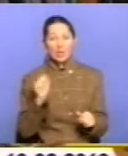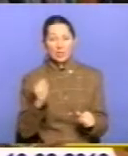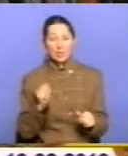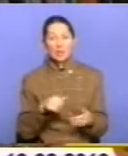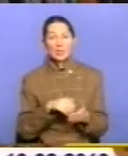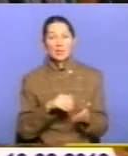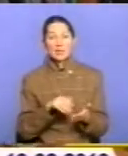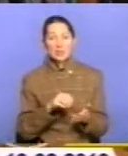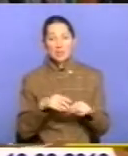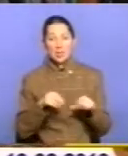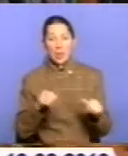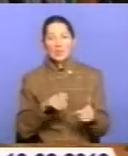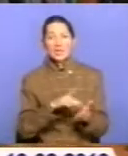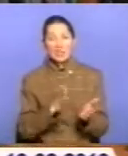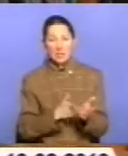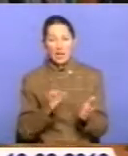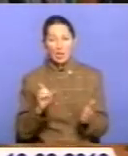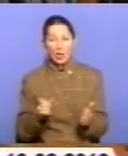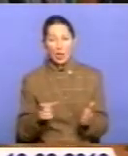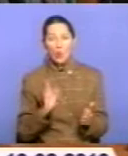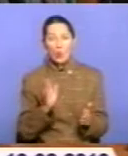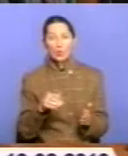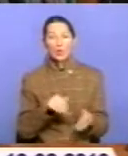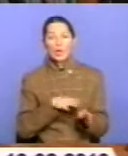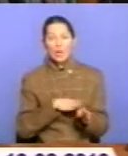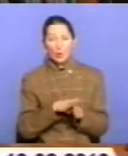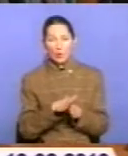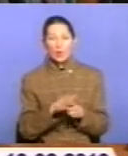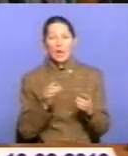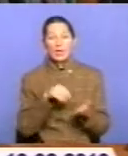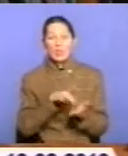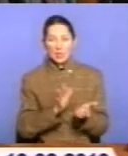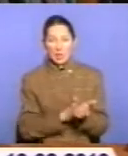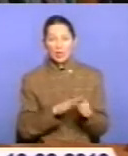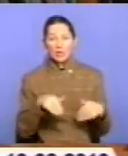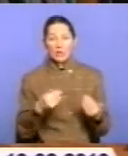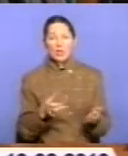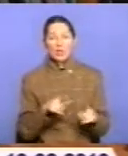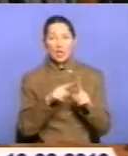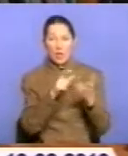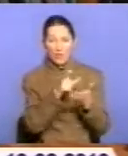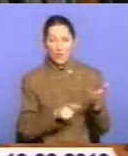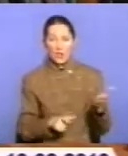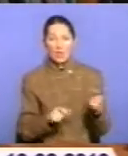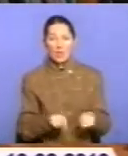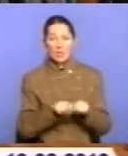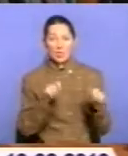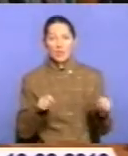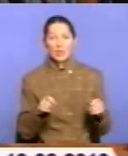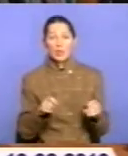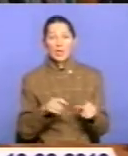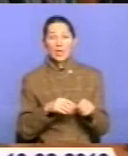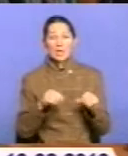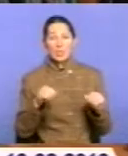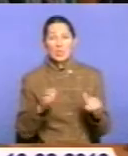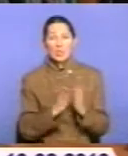органів Держземагентства будуть здійснювати реєстрацію земельних ділянок, надаватимуть витяги, відкриватимуть поземельні книги, присвоюватимуть